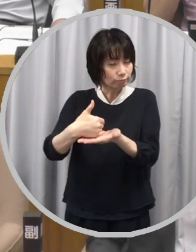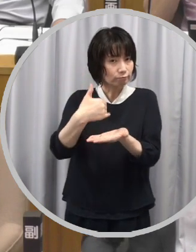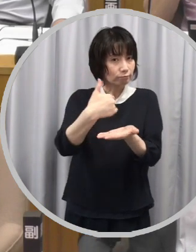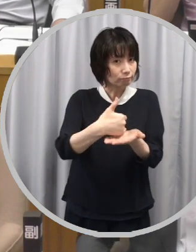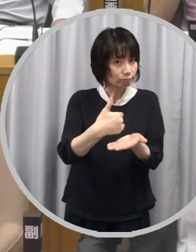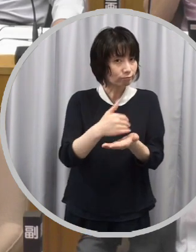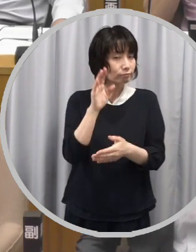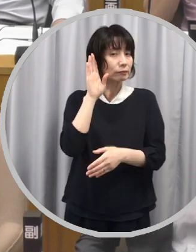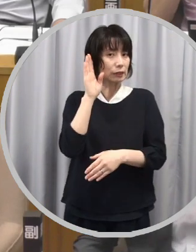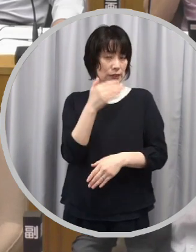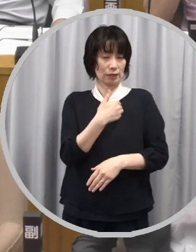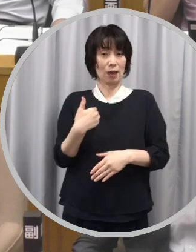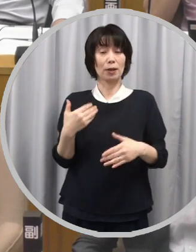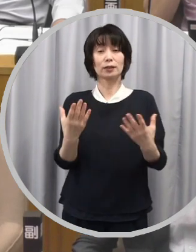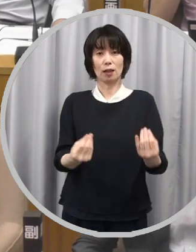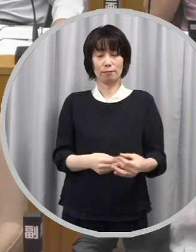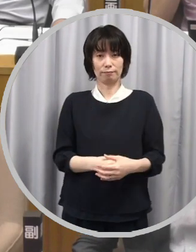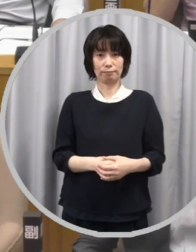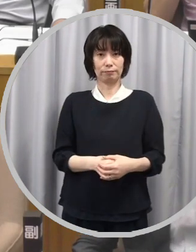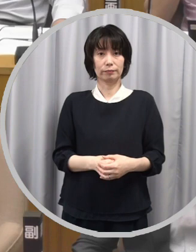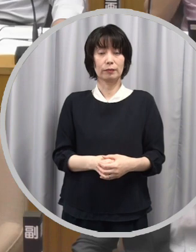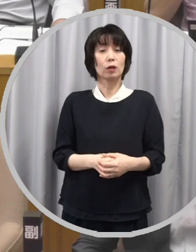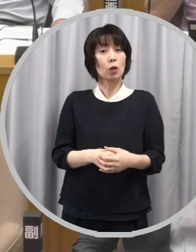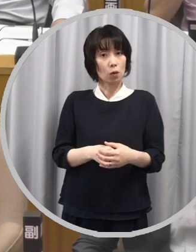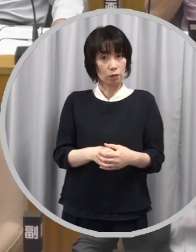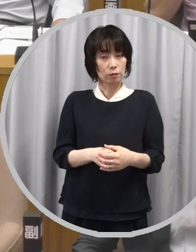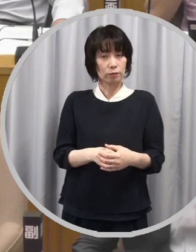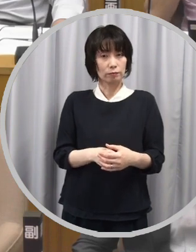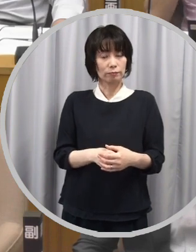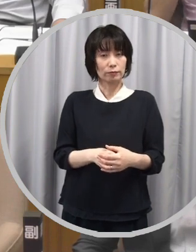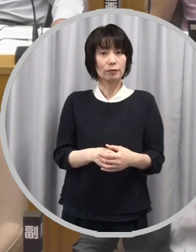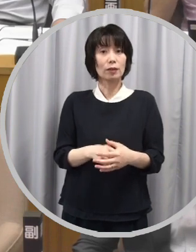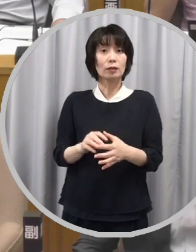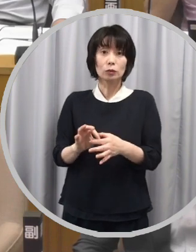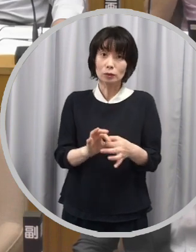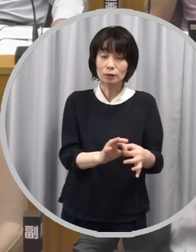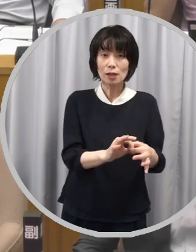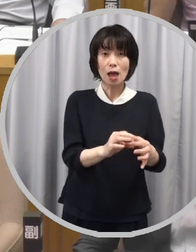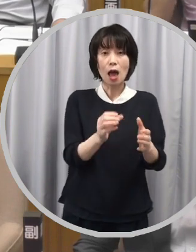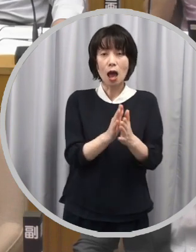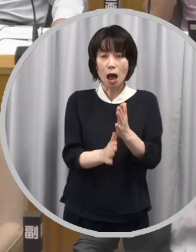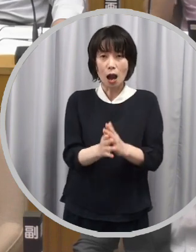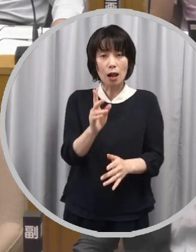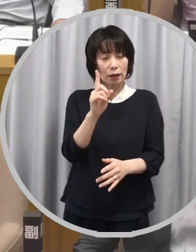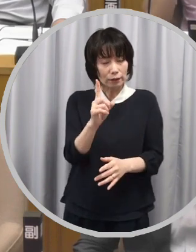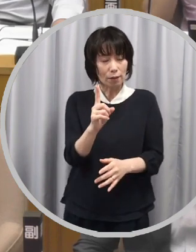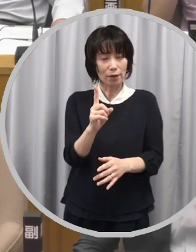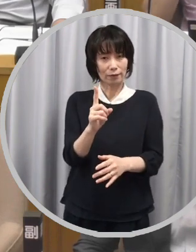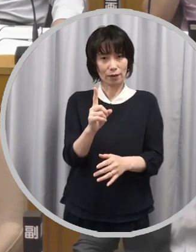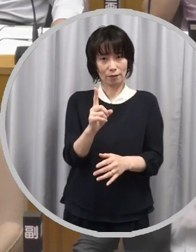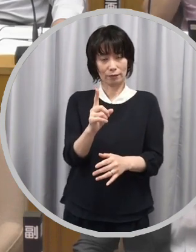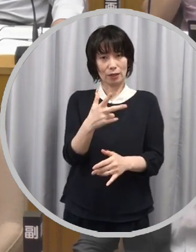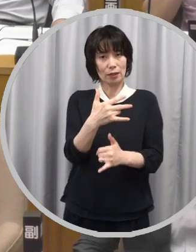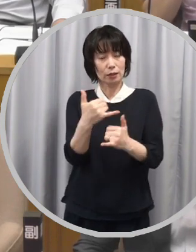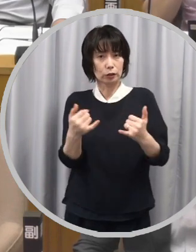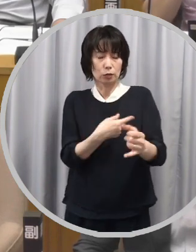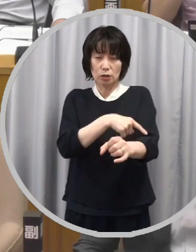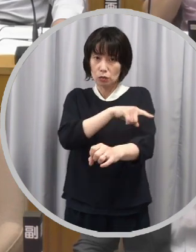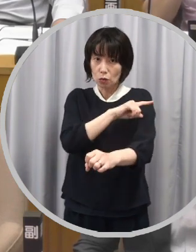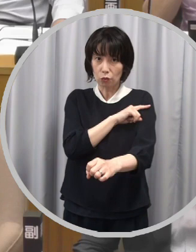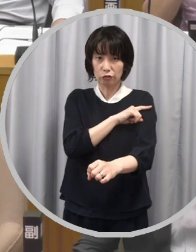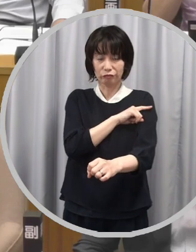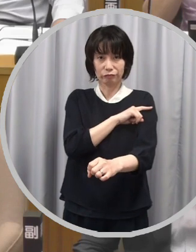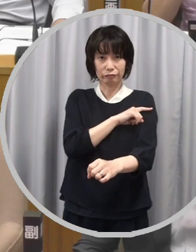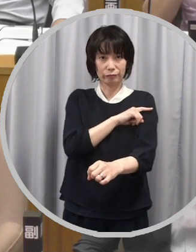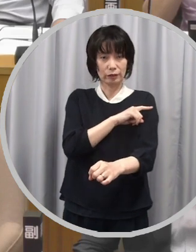くことができました。これらの機会を通じて、改めて石狩市は、あふれる市民力や多